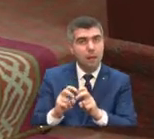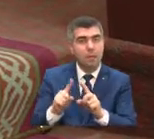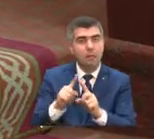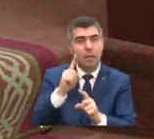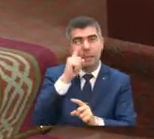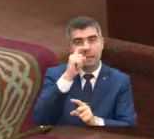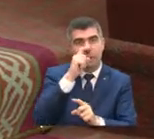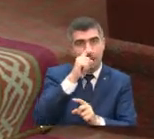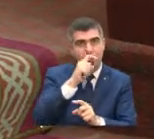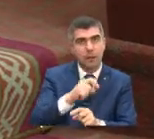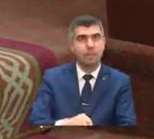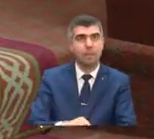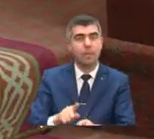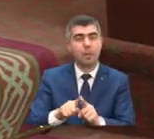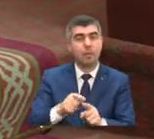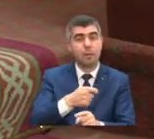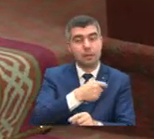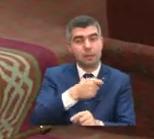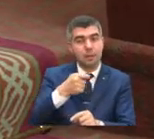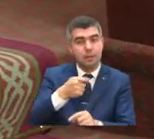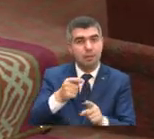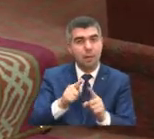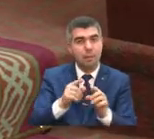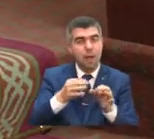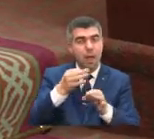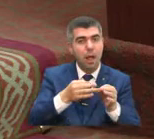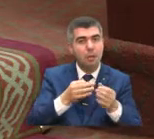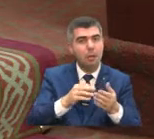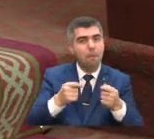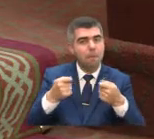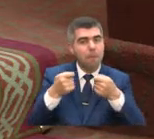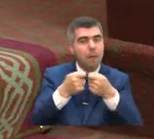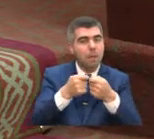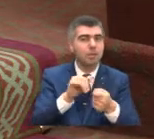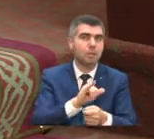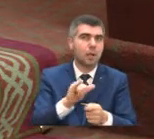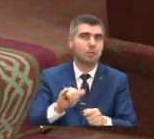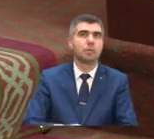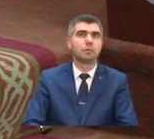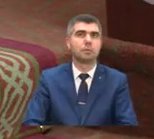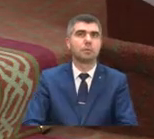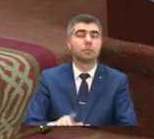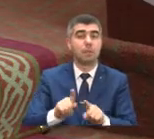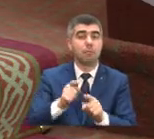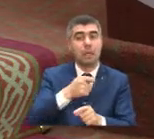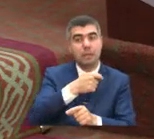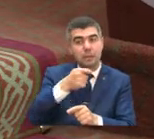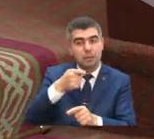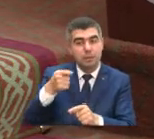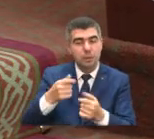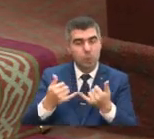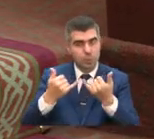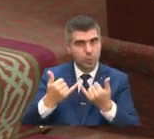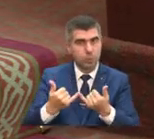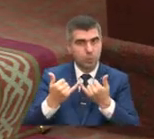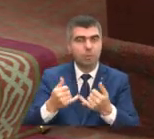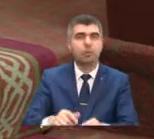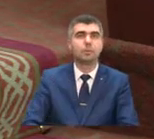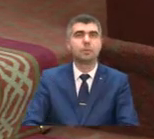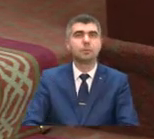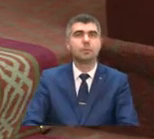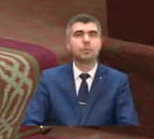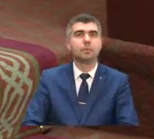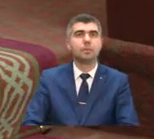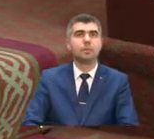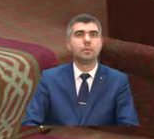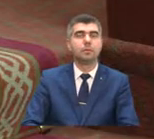أنها توزع بطريقة عادلة على الجميع. يمكن نقول أن الطريقة ديال التوزيع اللي موجودة الآن،